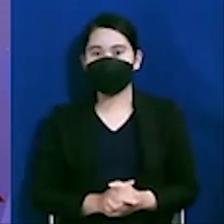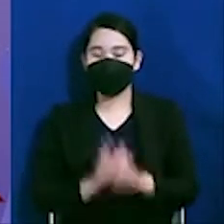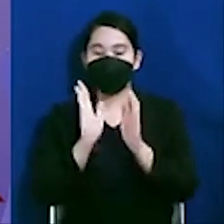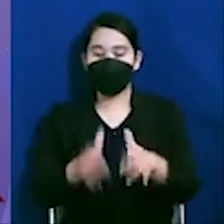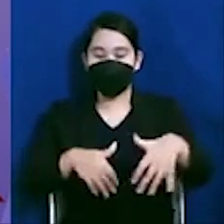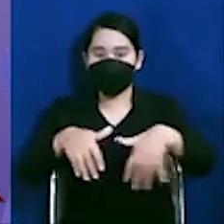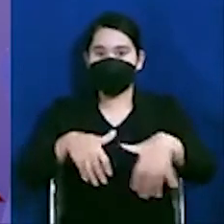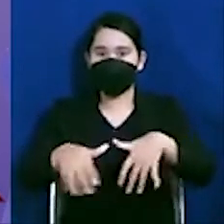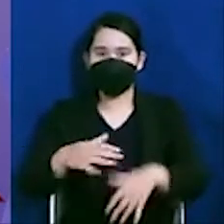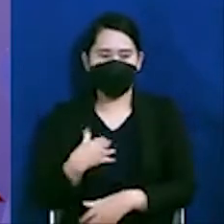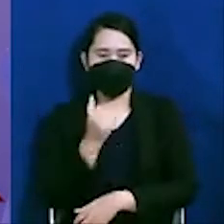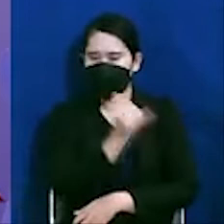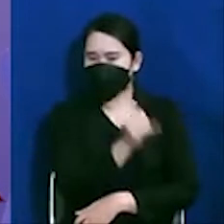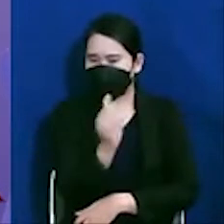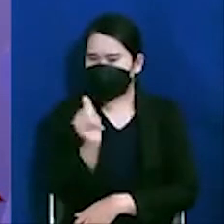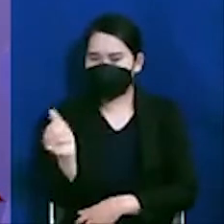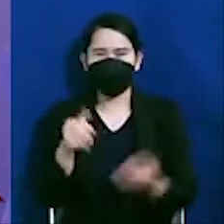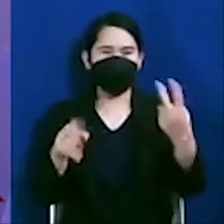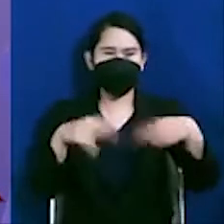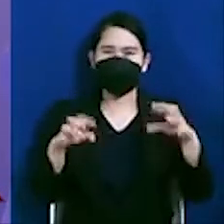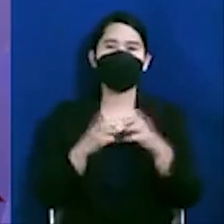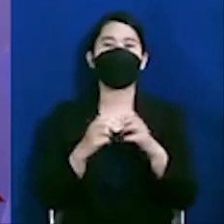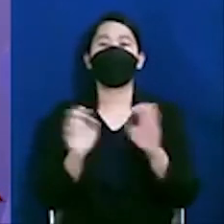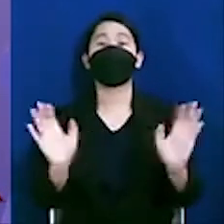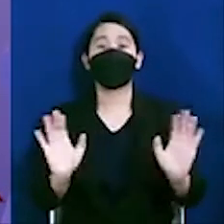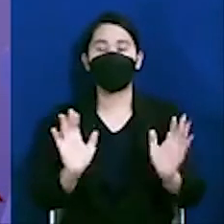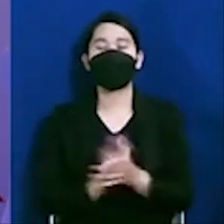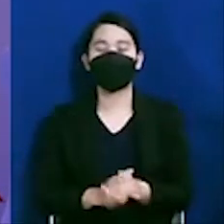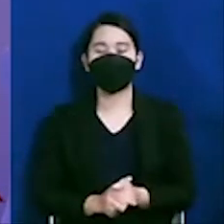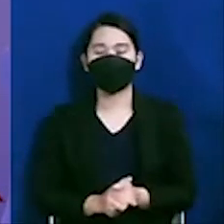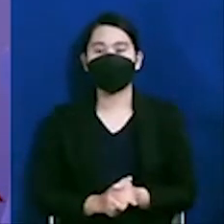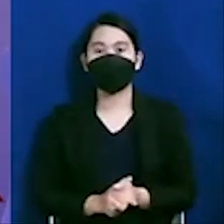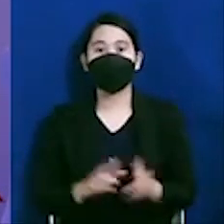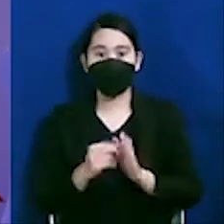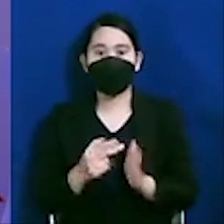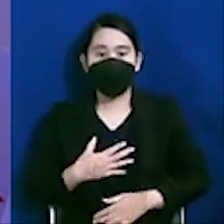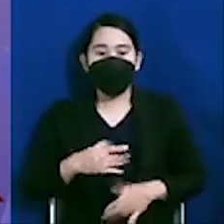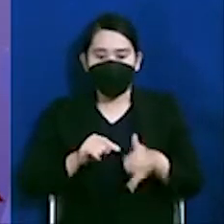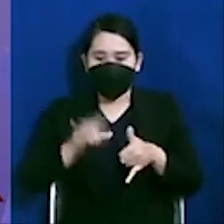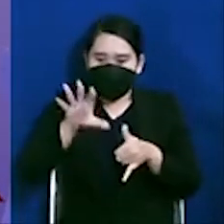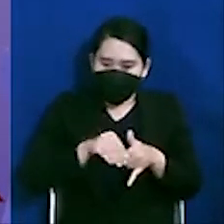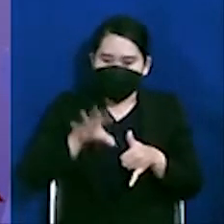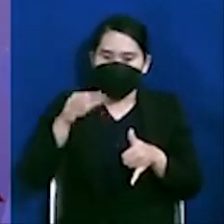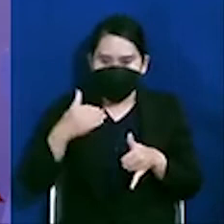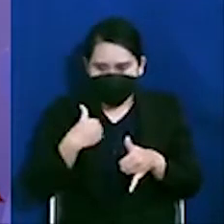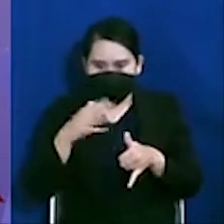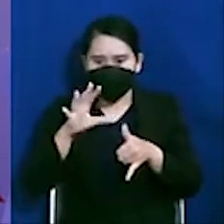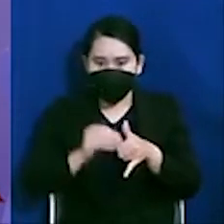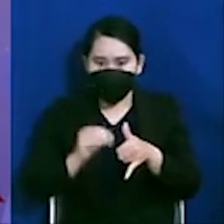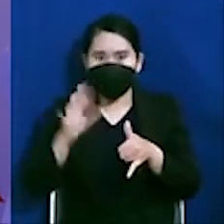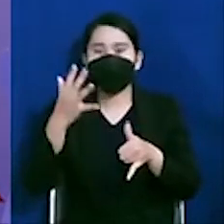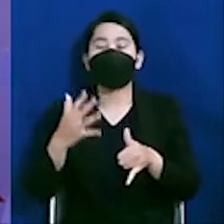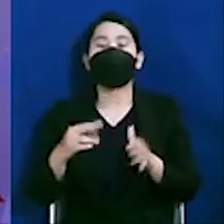ตะเวนไปหาการตรวจตามที่ต่างๆนะครับแล้วก็ก็มีความพอรู้ว่าตัวเองติดหรือไม่ติดก็จะสามารถที่จะ